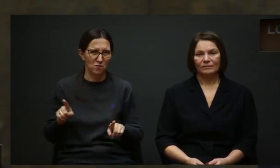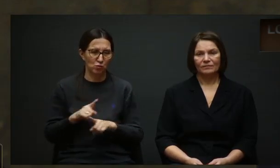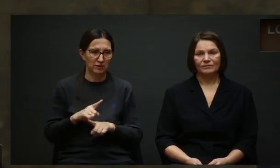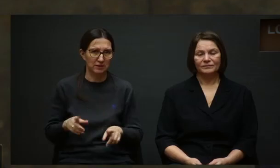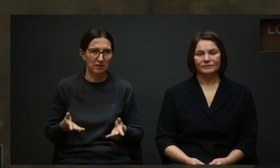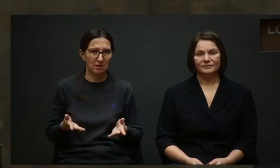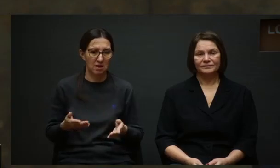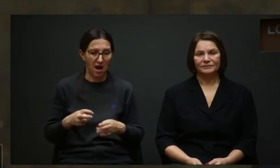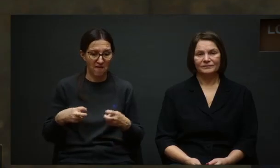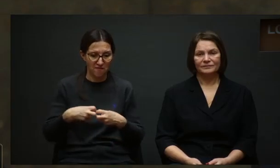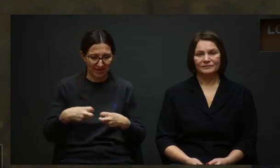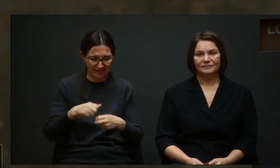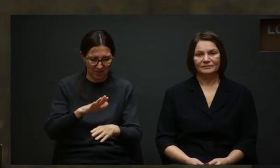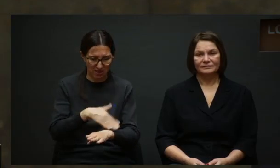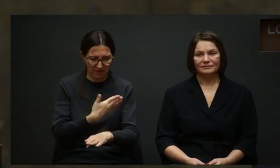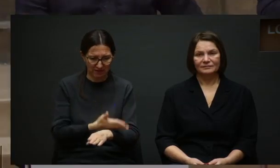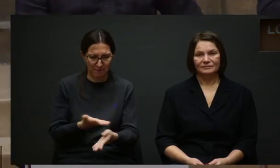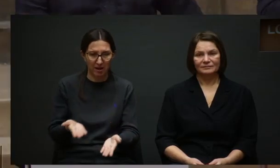в резиновых сапогах?